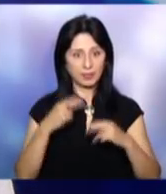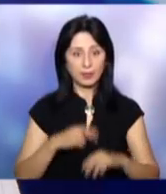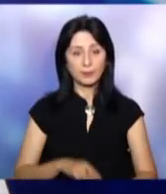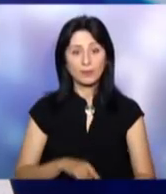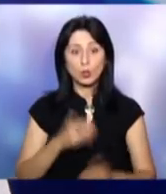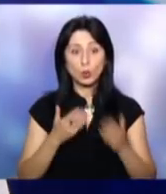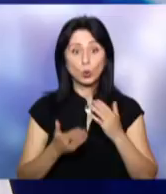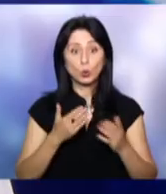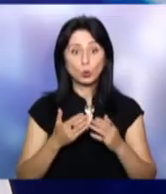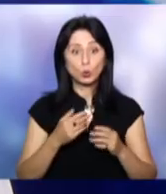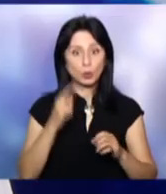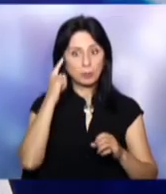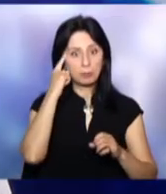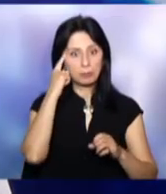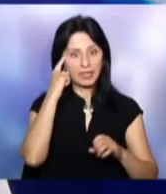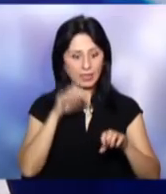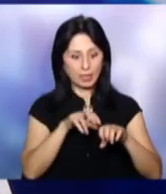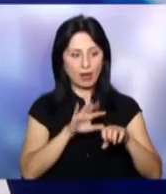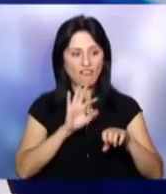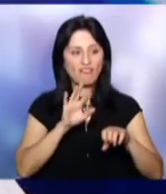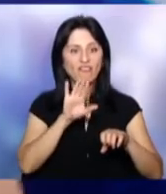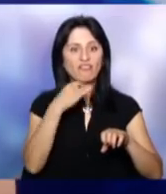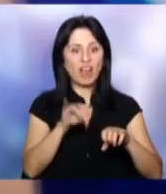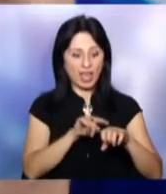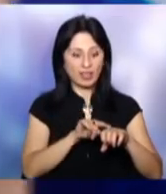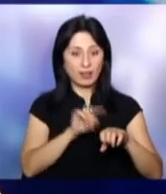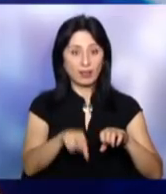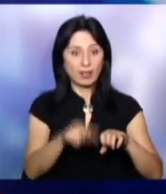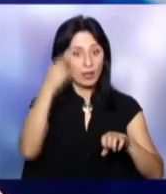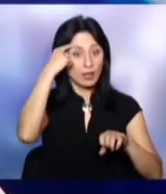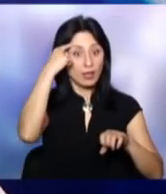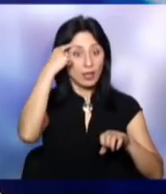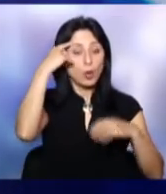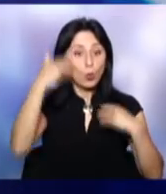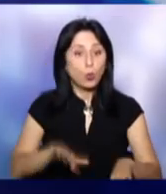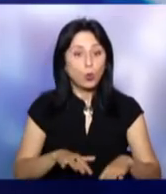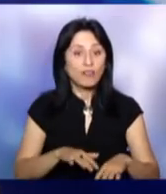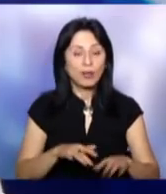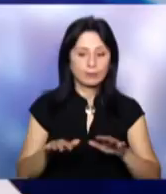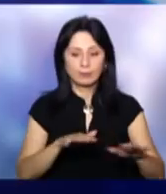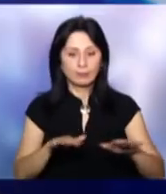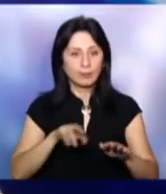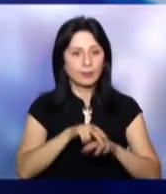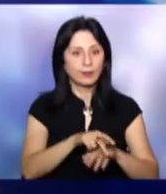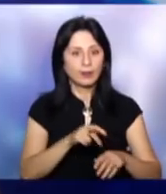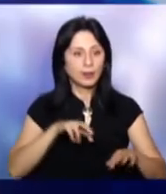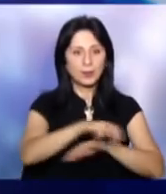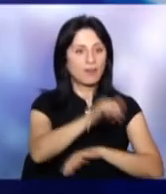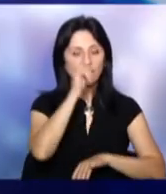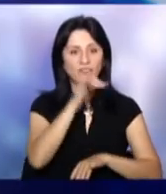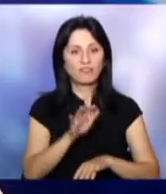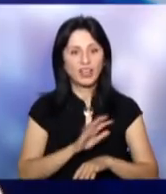ივარჯიშე. თუ კიდევ ფიქრებულ ვარ ახლა ფეხი არ ჩამივარდეს, აუცილებლად კონცენტრაცია იკარგება და აი ამ სიფრთხილეში